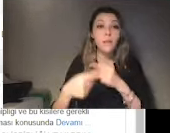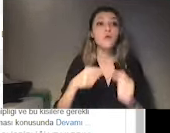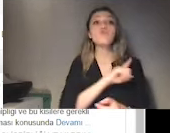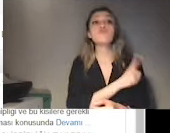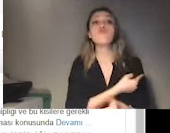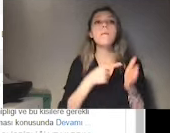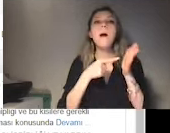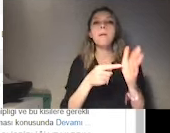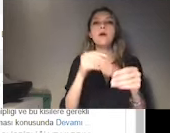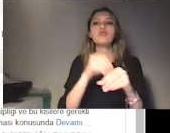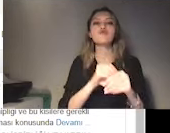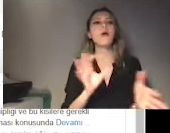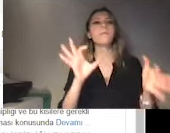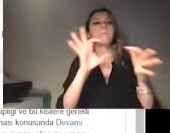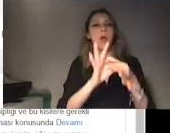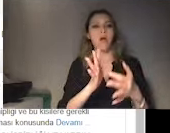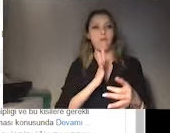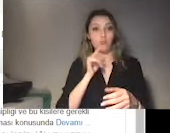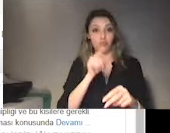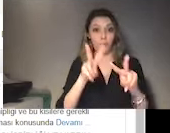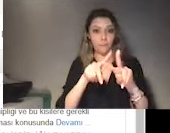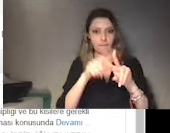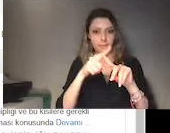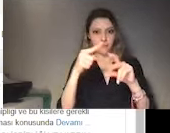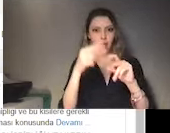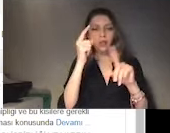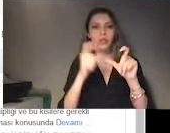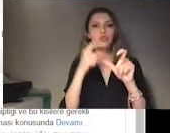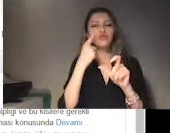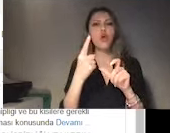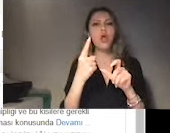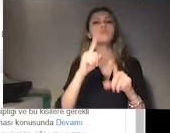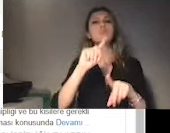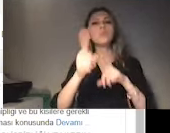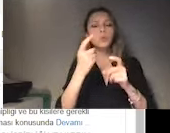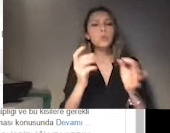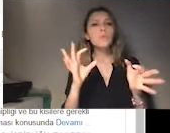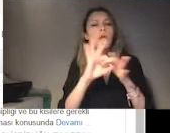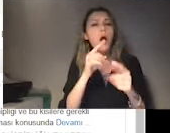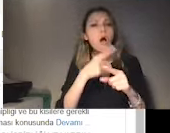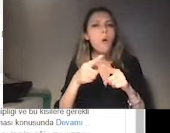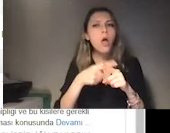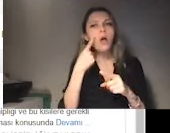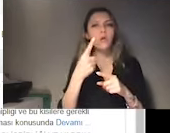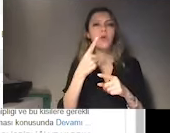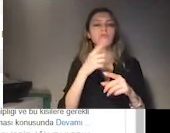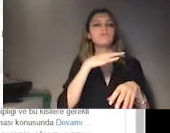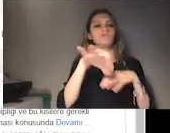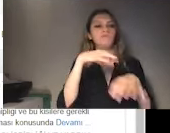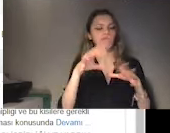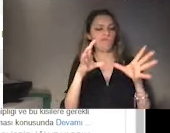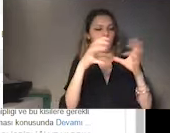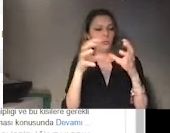buluşturuldu. Bu matriksin içinde bu da var. Bu sadece hani yaptığımız şeyin